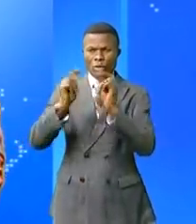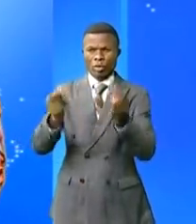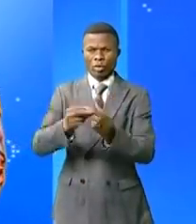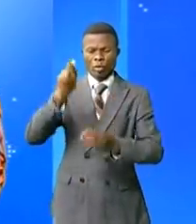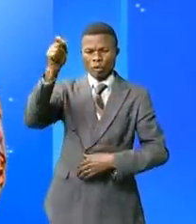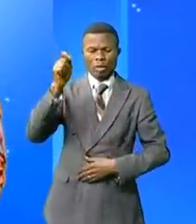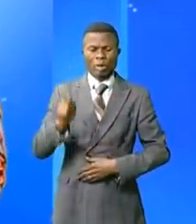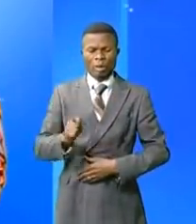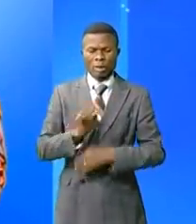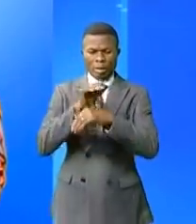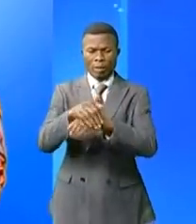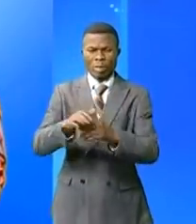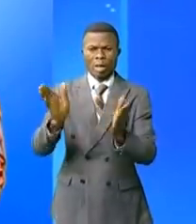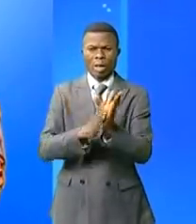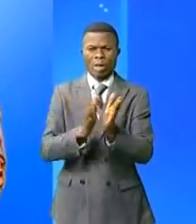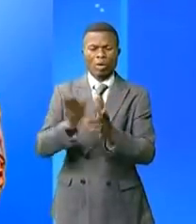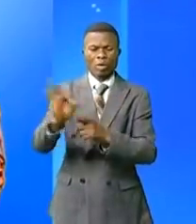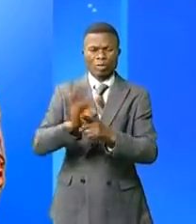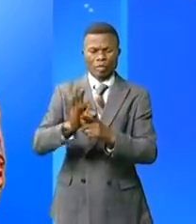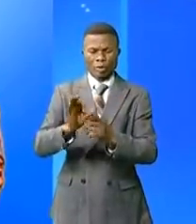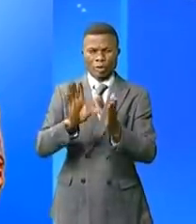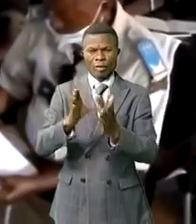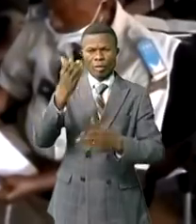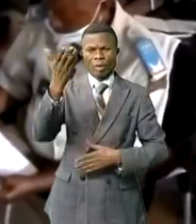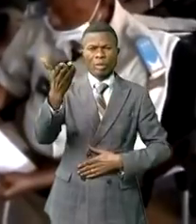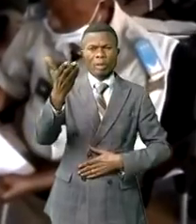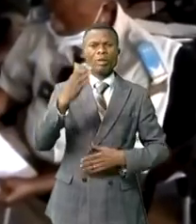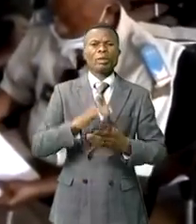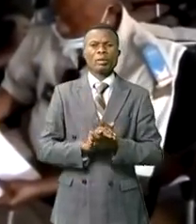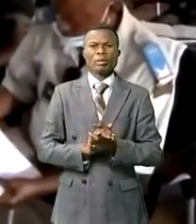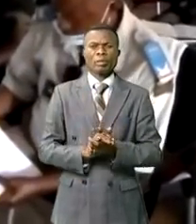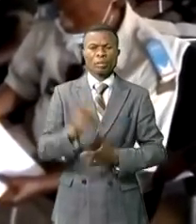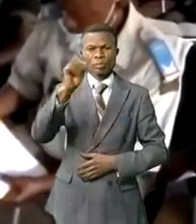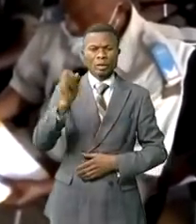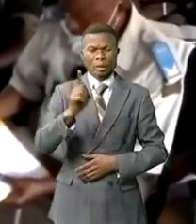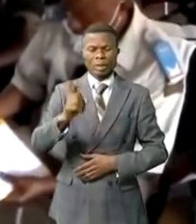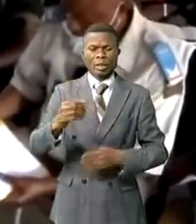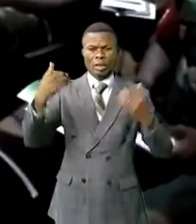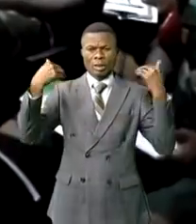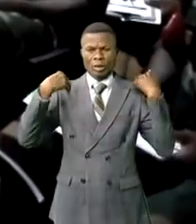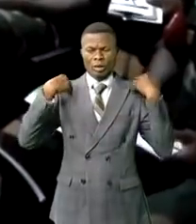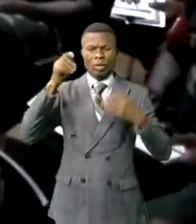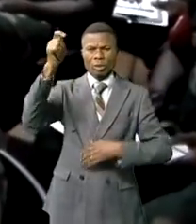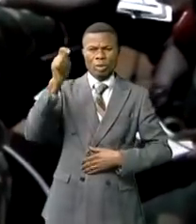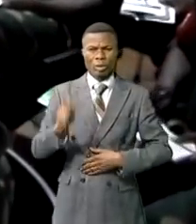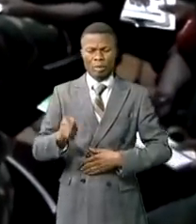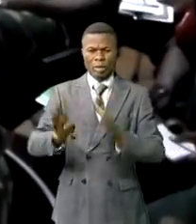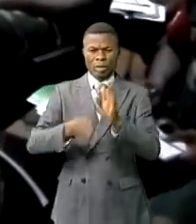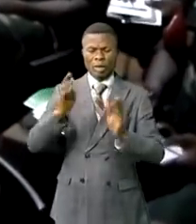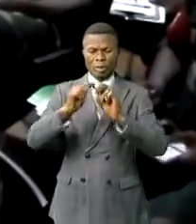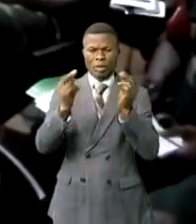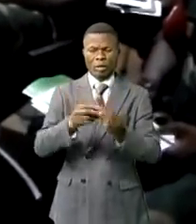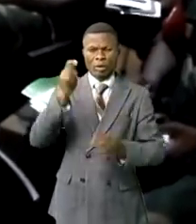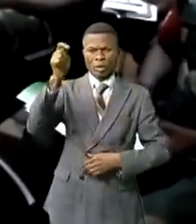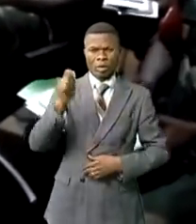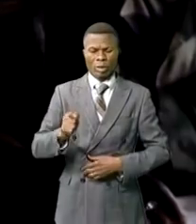militaire étaient à l'école de formation. Reportage. Au total, 30 officiers de police judiciaire de la 14e région militaire